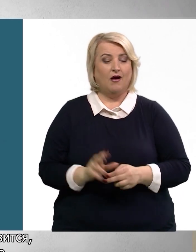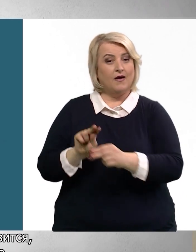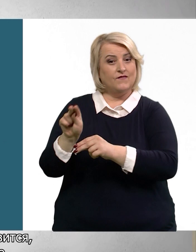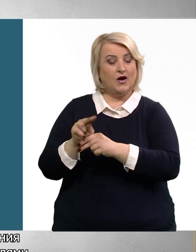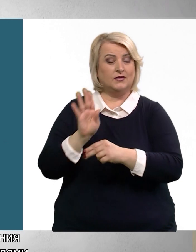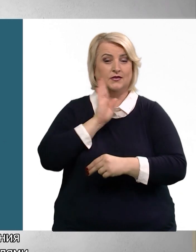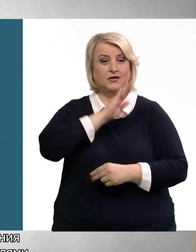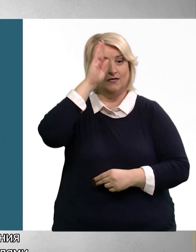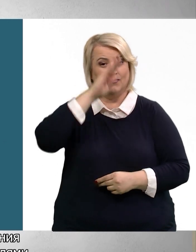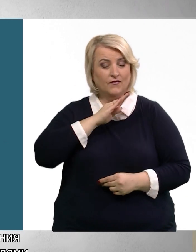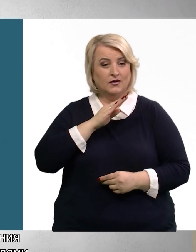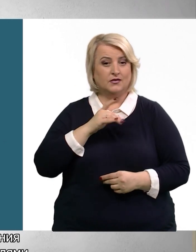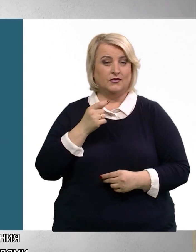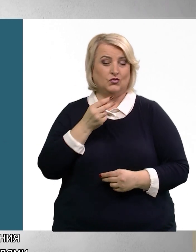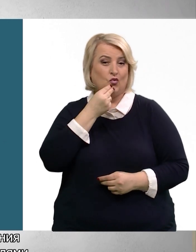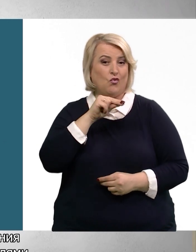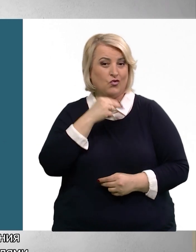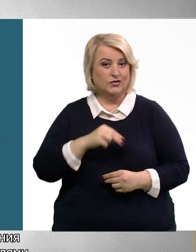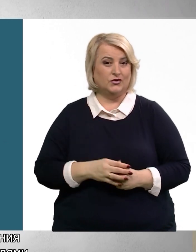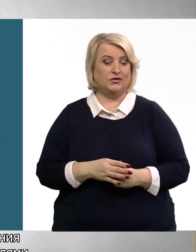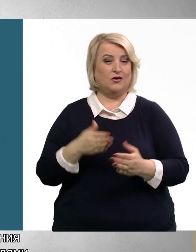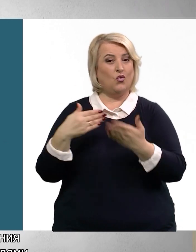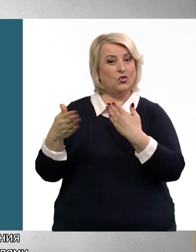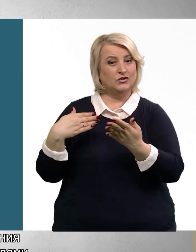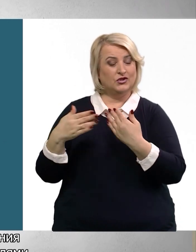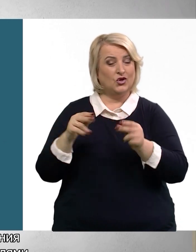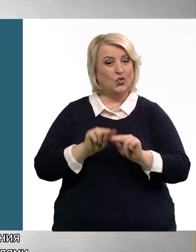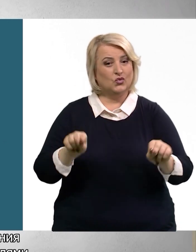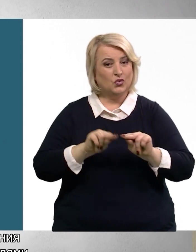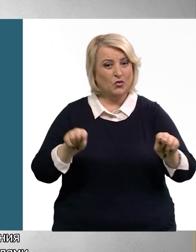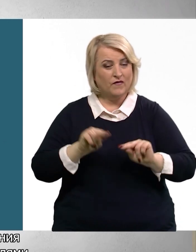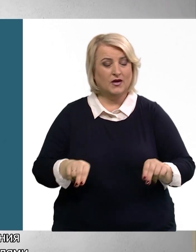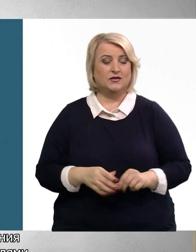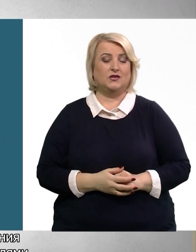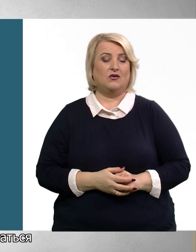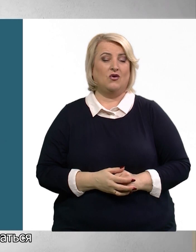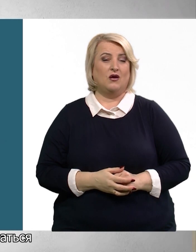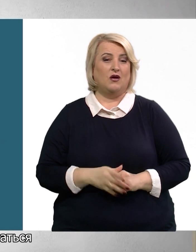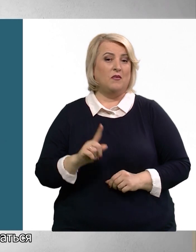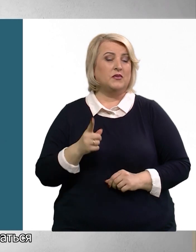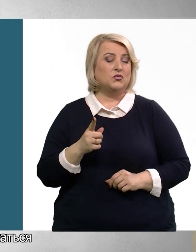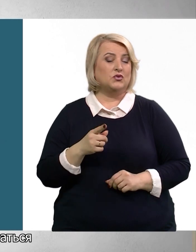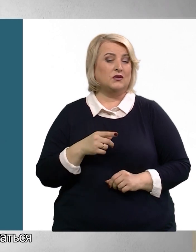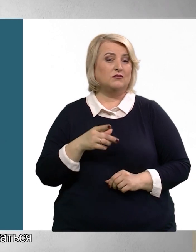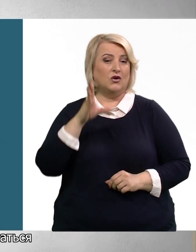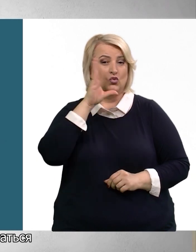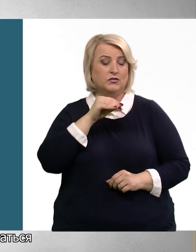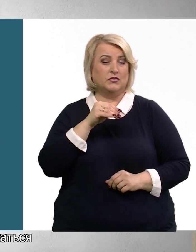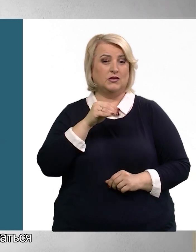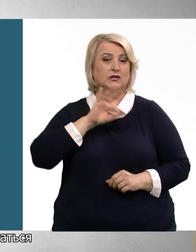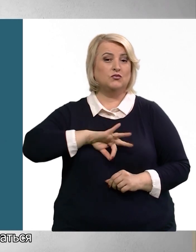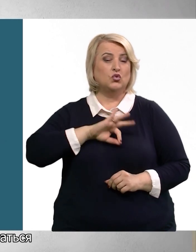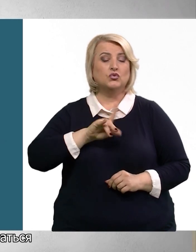cu părinții se îmbunătățește, relația cu profesorii, pentru că ei reușesc să